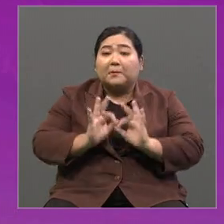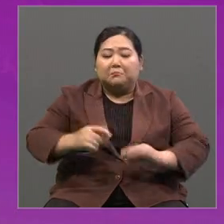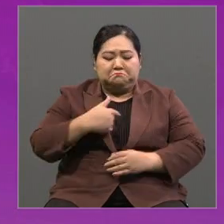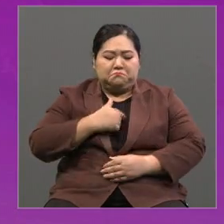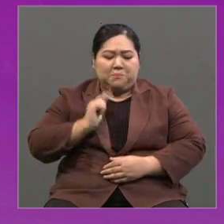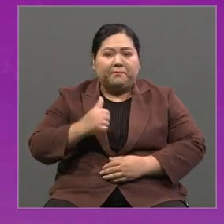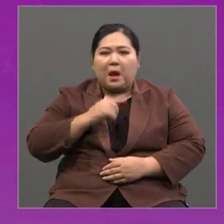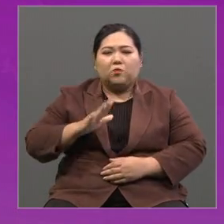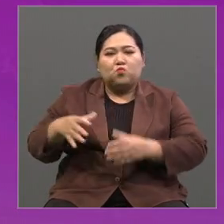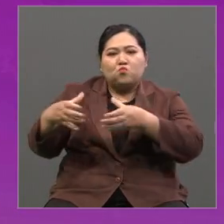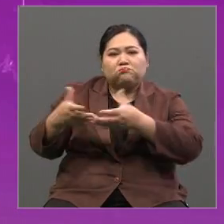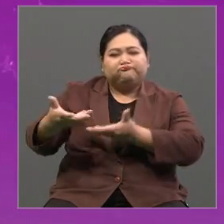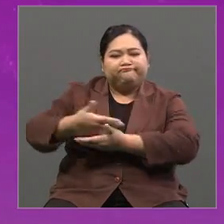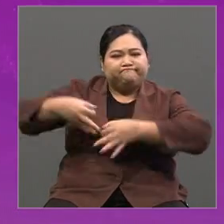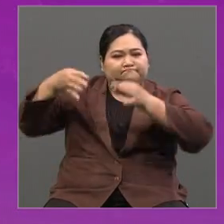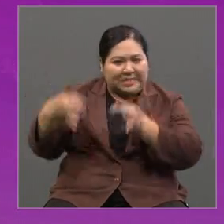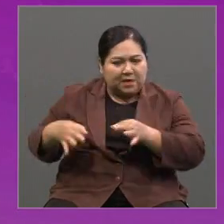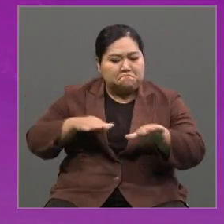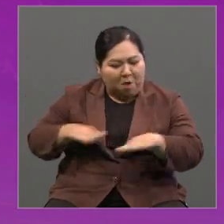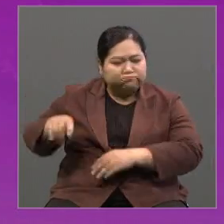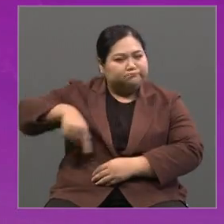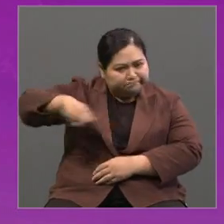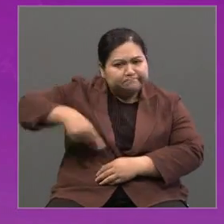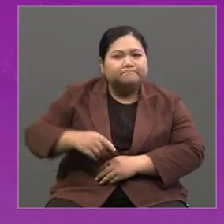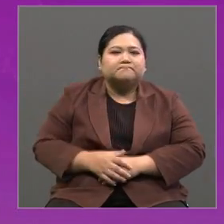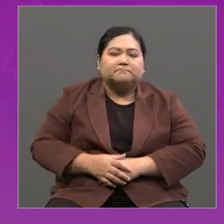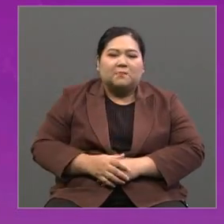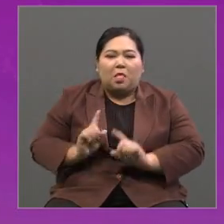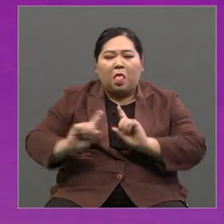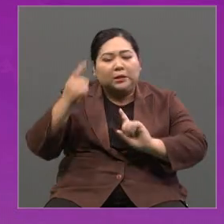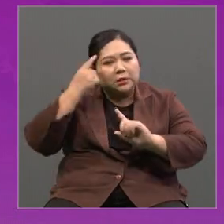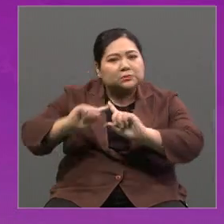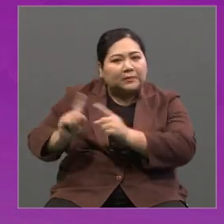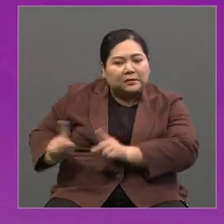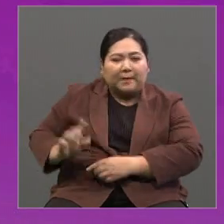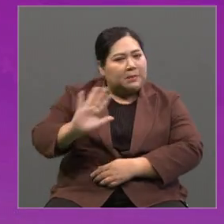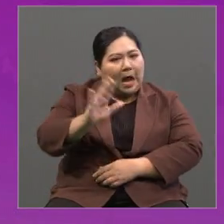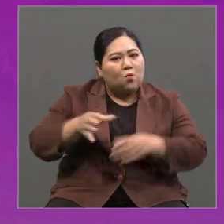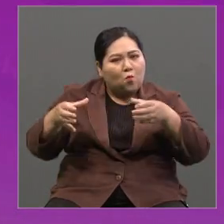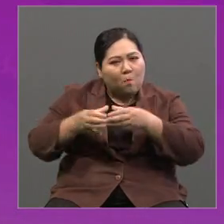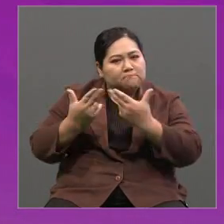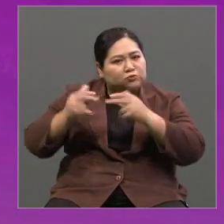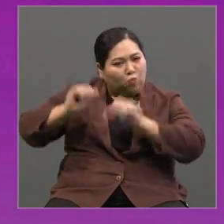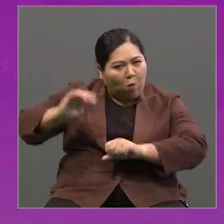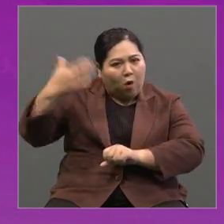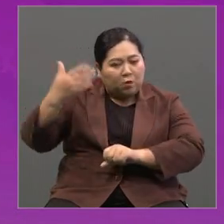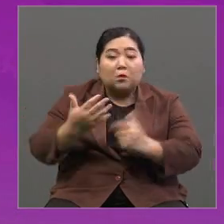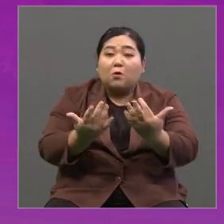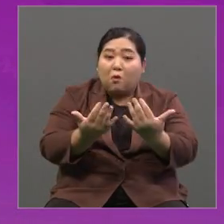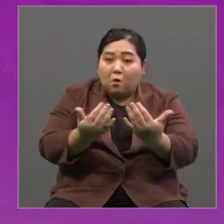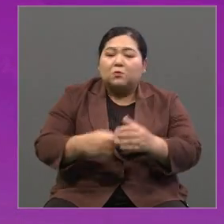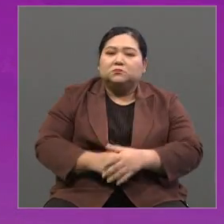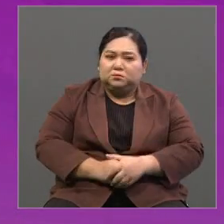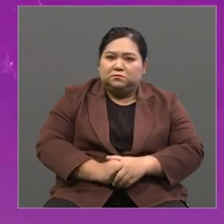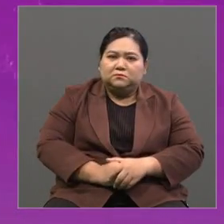สียงไม่แตกแถว ครับ จะต้องเป็นมติของพรรคเท่านั้นคือรอความชัดเจนเรื่องของวันที่16สิงหาคมศาลรัฐธรรมนูญด้วยแล้วก็ประเด็น